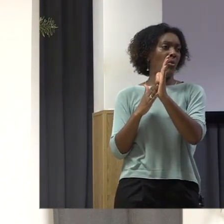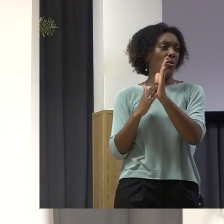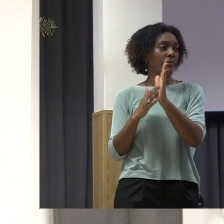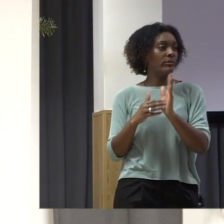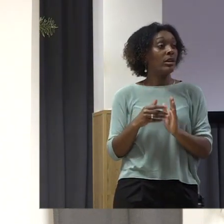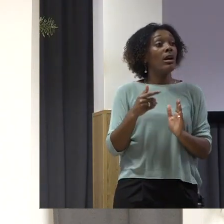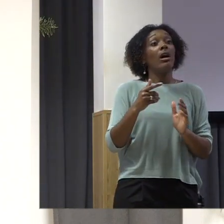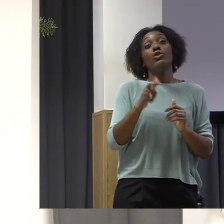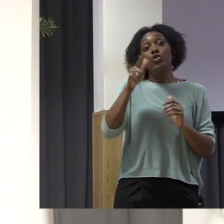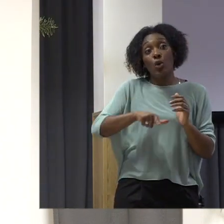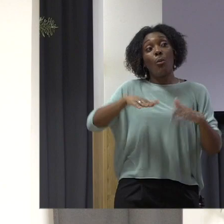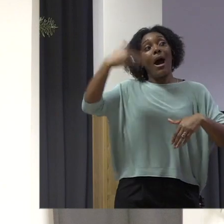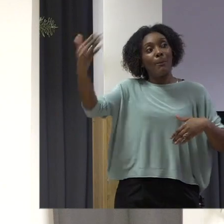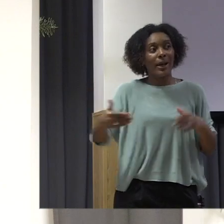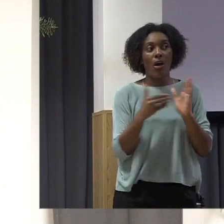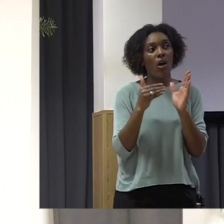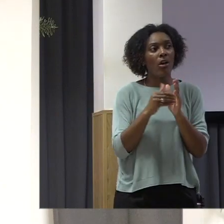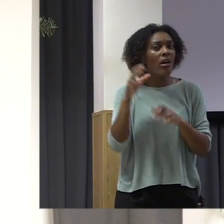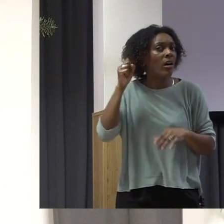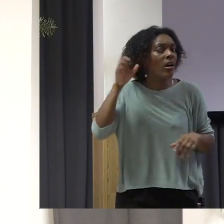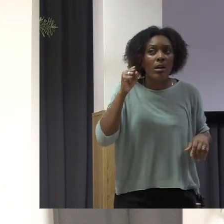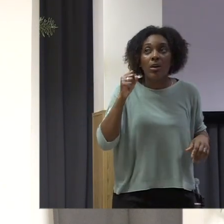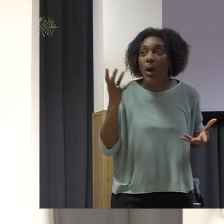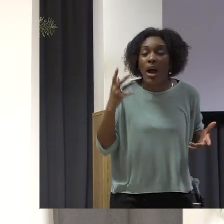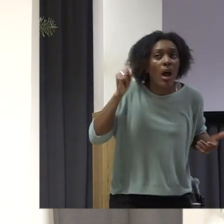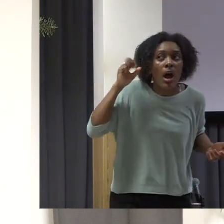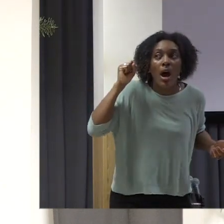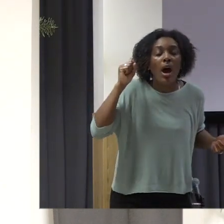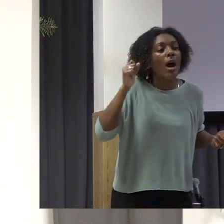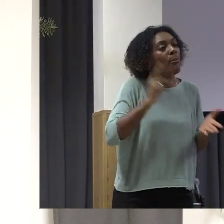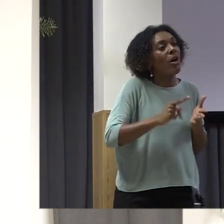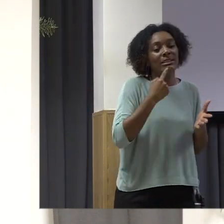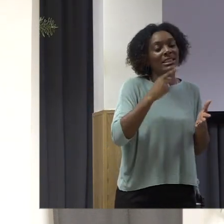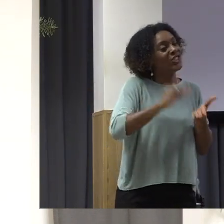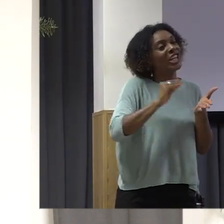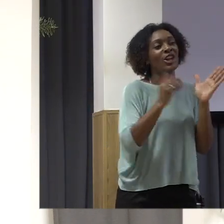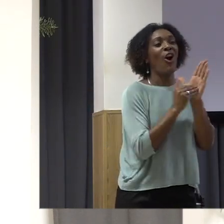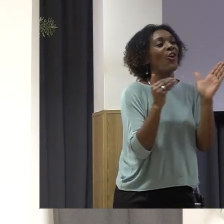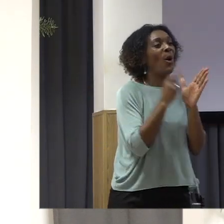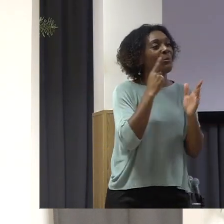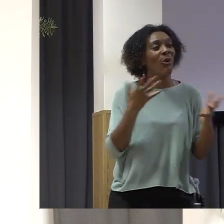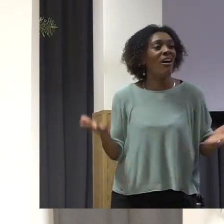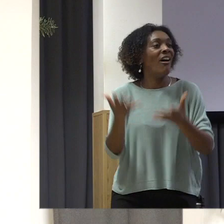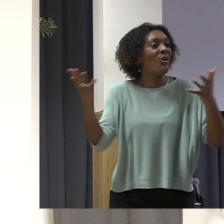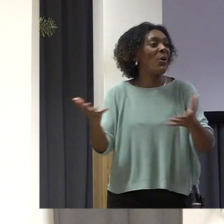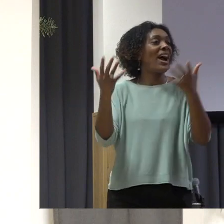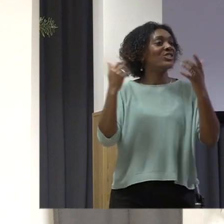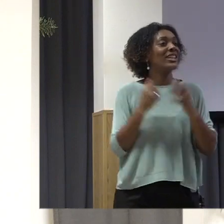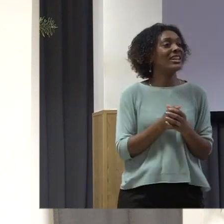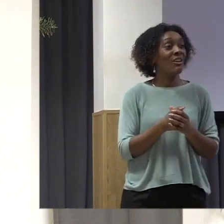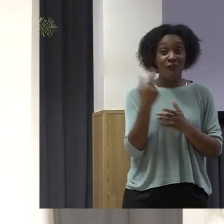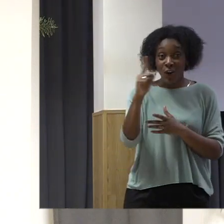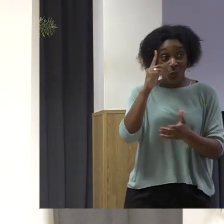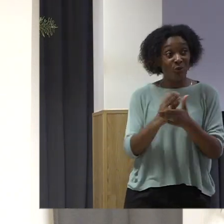des modèles par la manifestation de l'amour fraternel. Et quelques mois plus tard, Paul peut leur dire « Votre foi